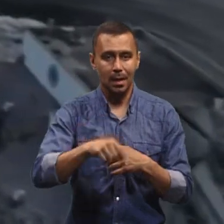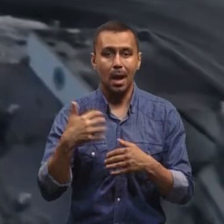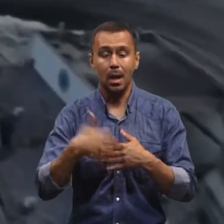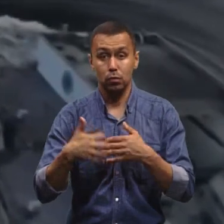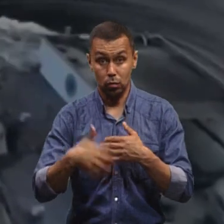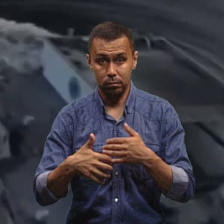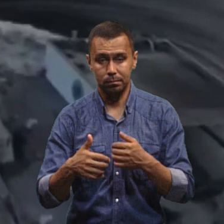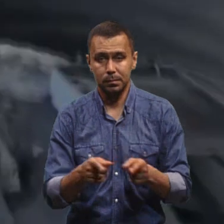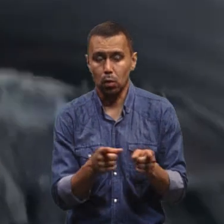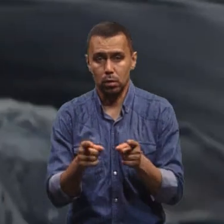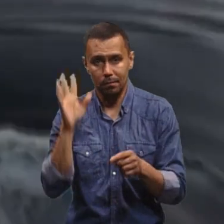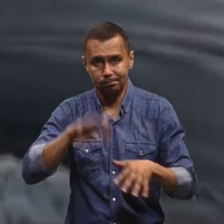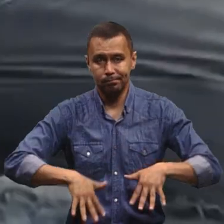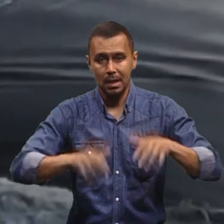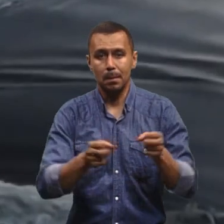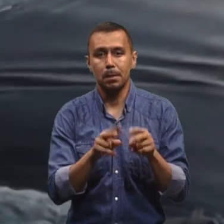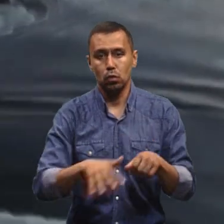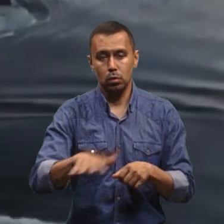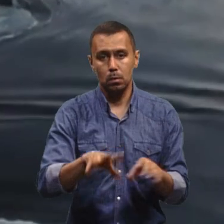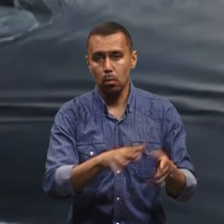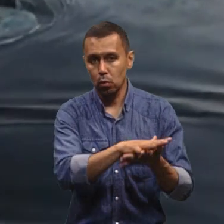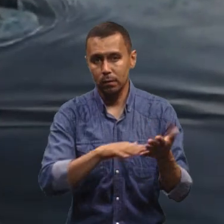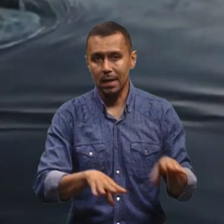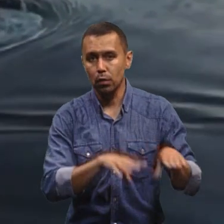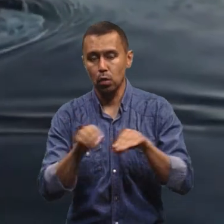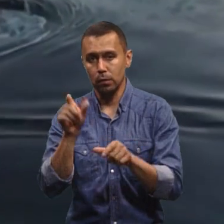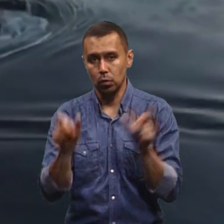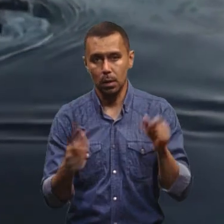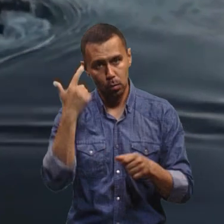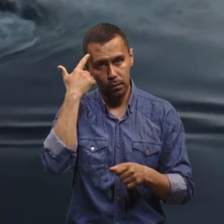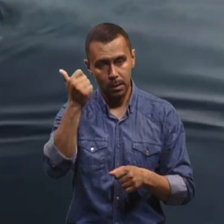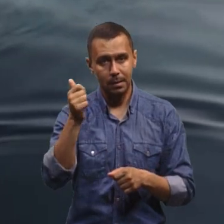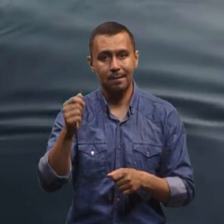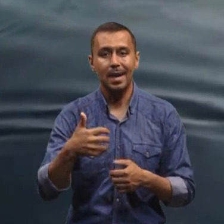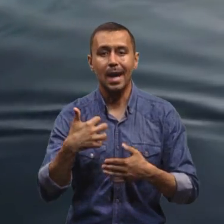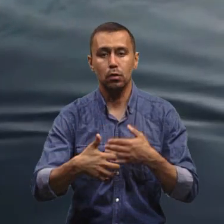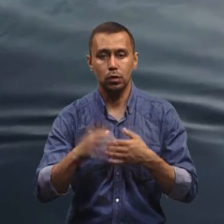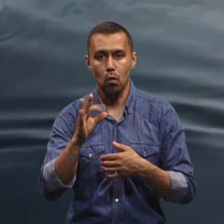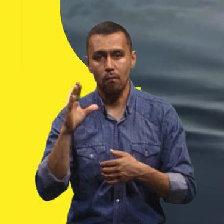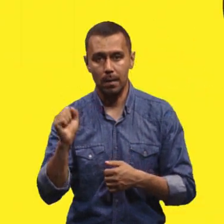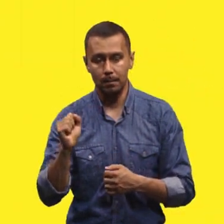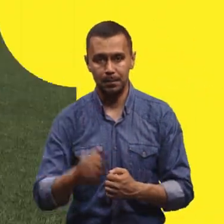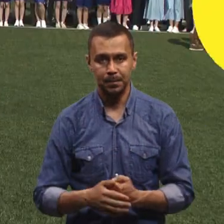загрожує підтоплення. Із небезпечної зони продовжують евакуйовувати людей, повідомляють у Херсонській ОВА.